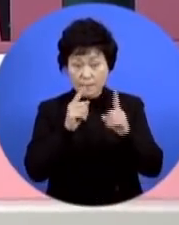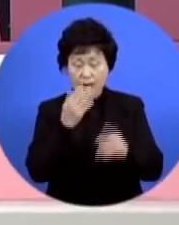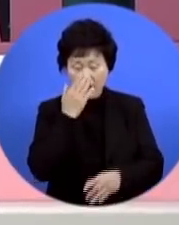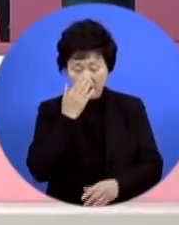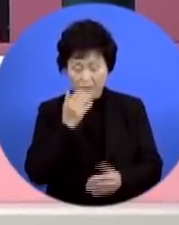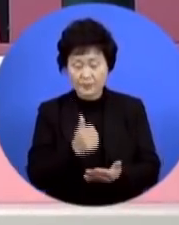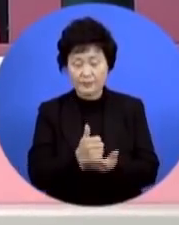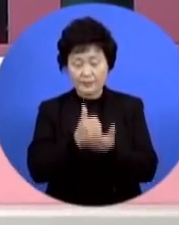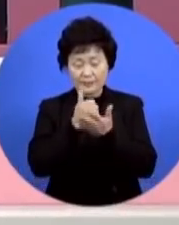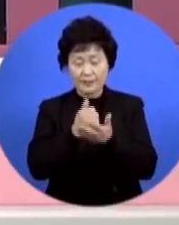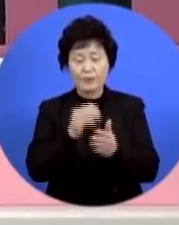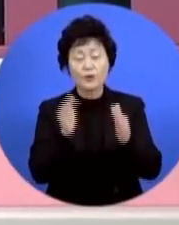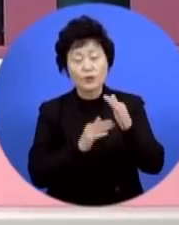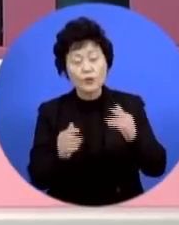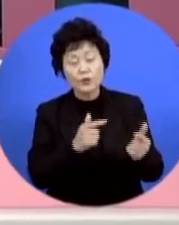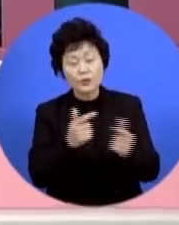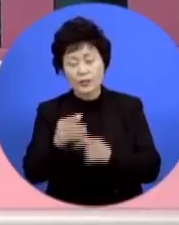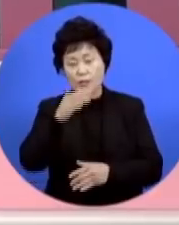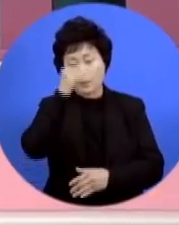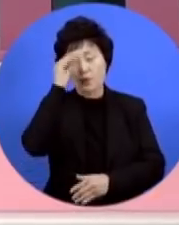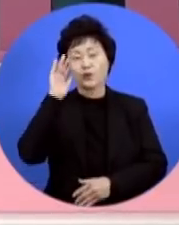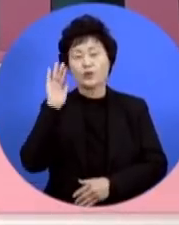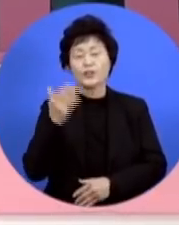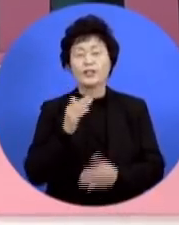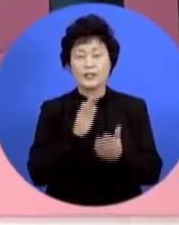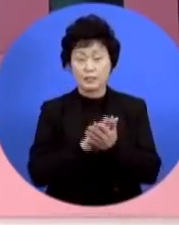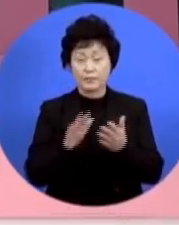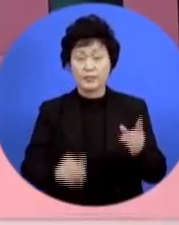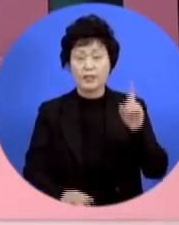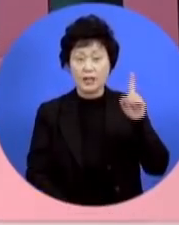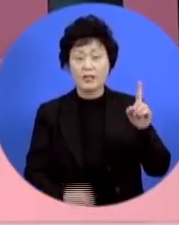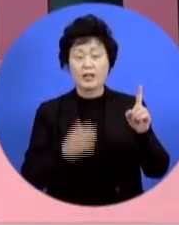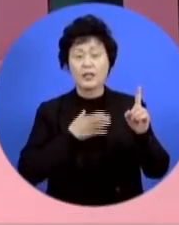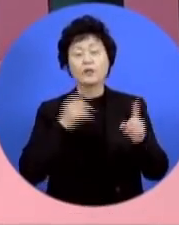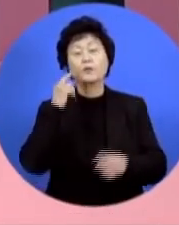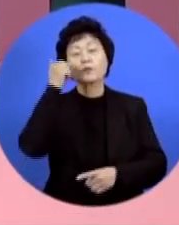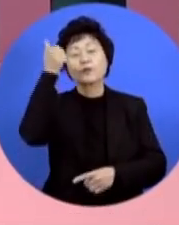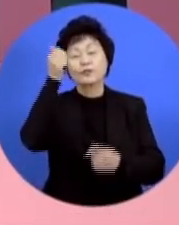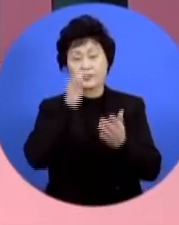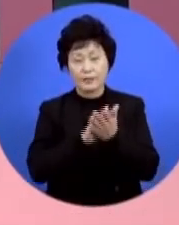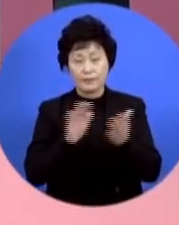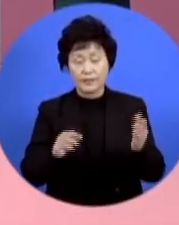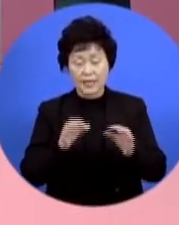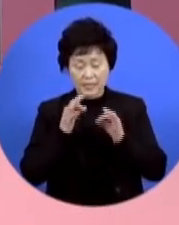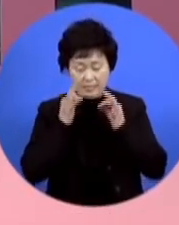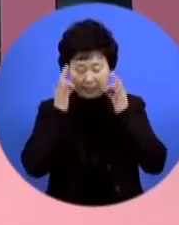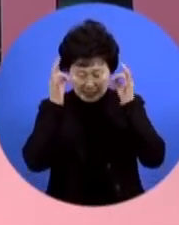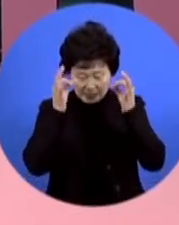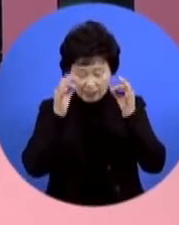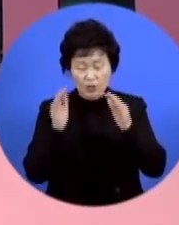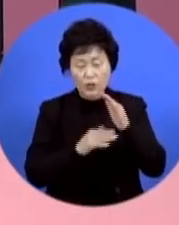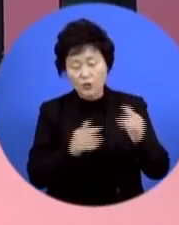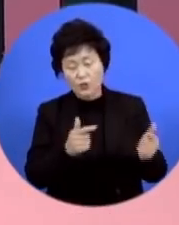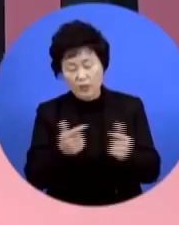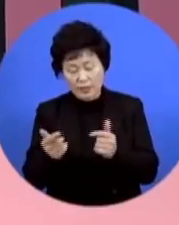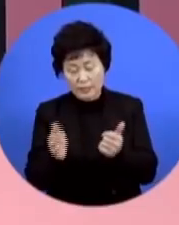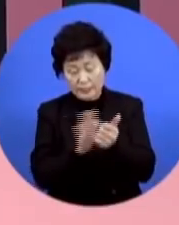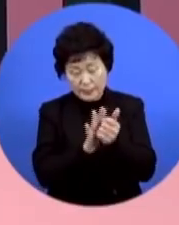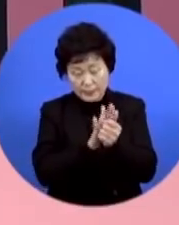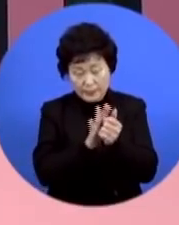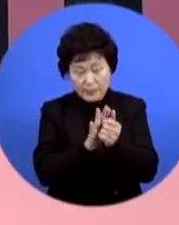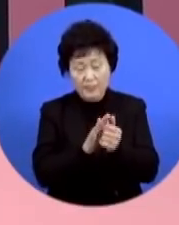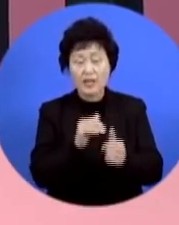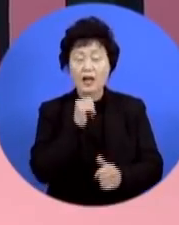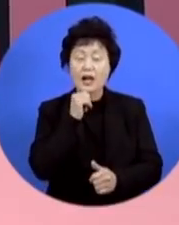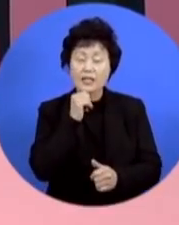겸손한 섬김으로 성도들에게 모범이 되겠습니다. 하나, 나는 목사입니다. 정성으로 양떼를 목양하되 특히